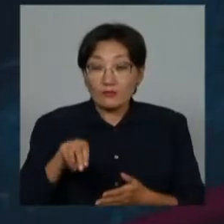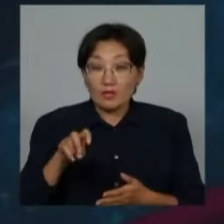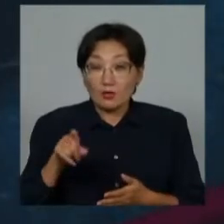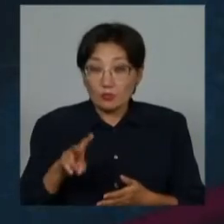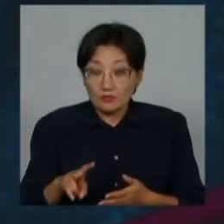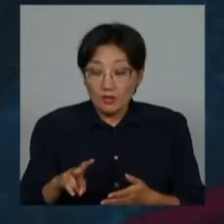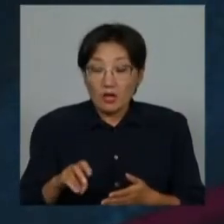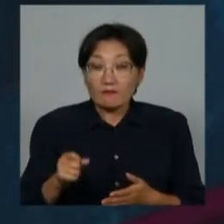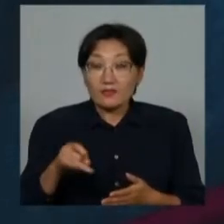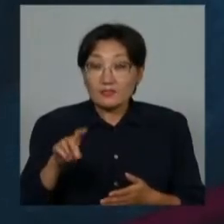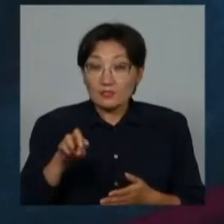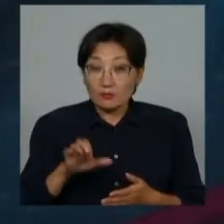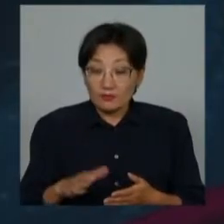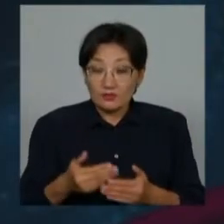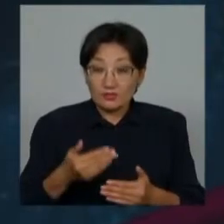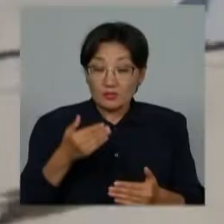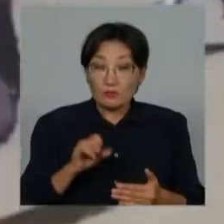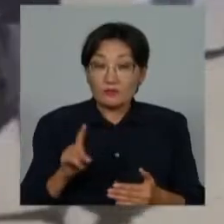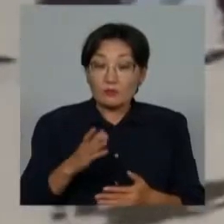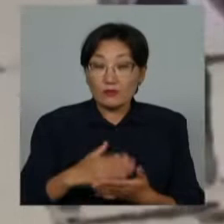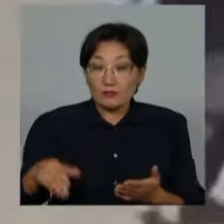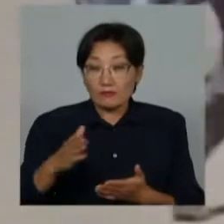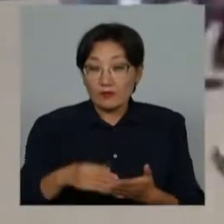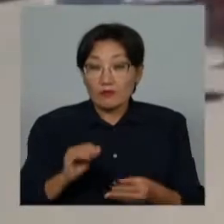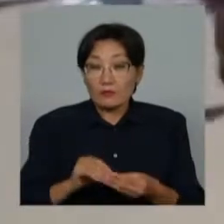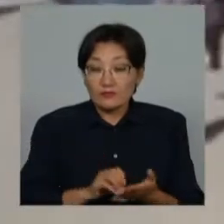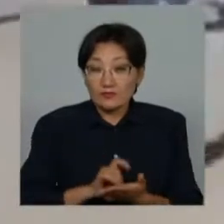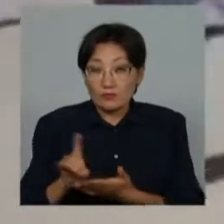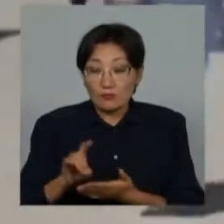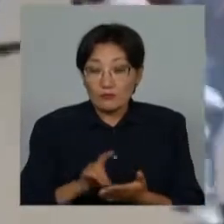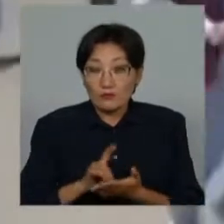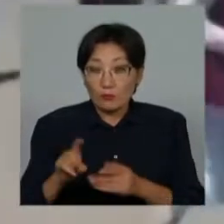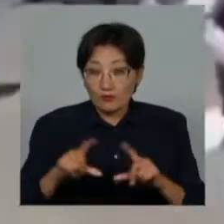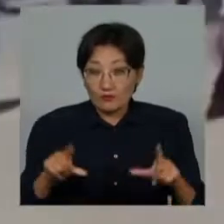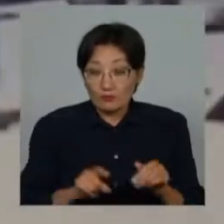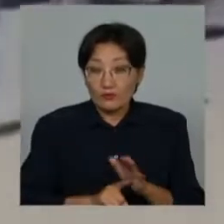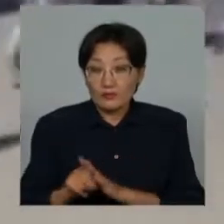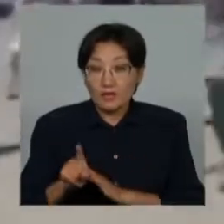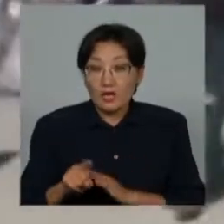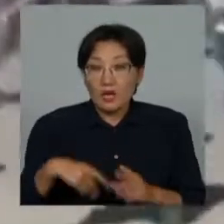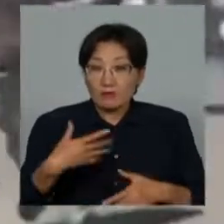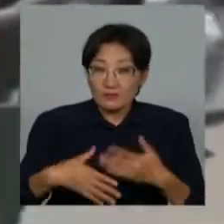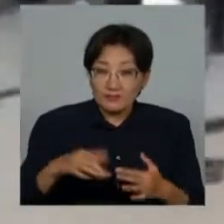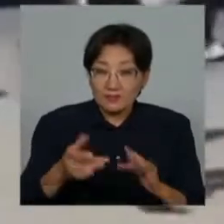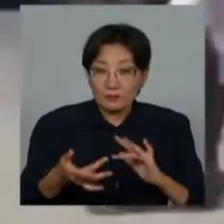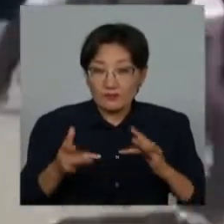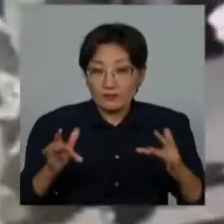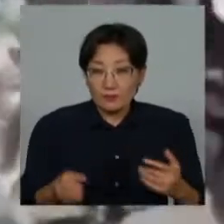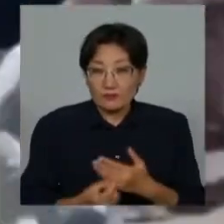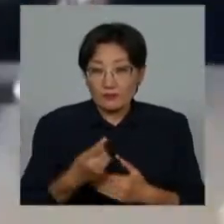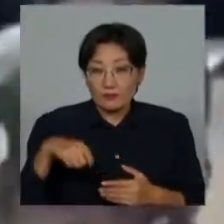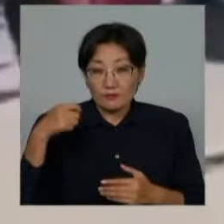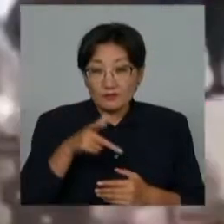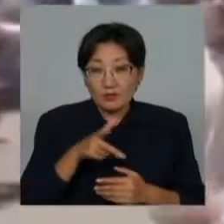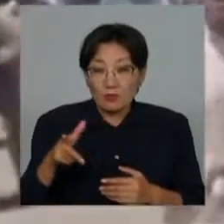Маркус Вайсгербер. Ранее из-за отмены регулярных рейсов в аэропорту Кабула начался хаос. В социальных сетях появились